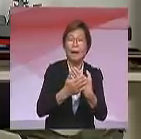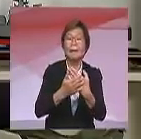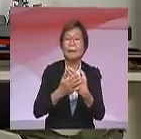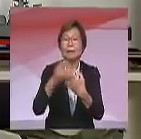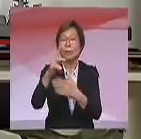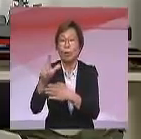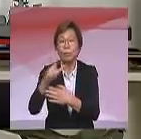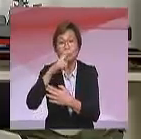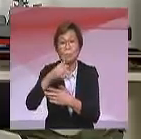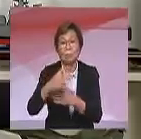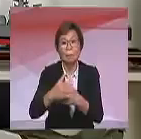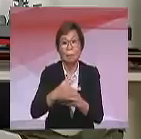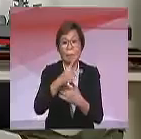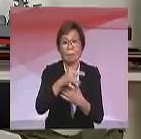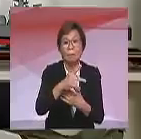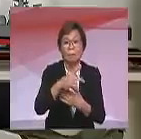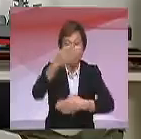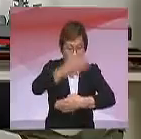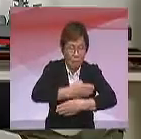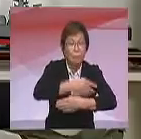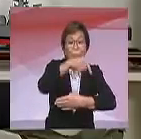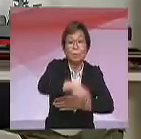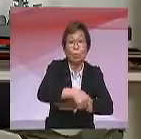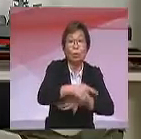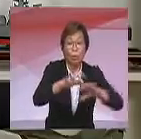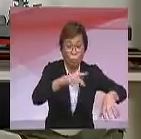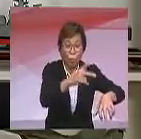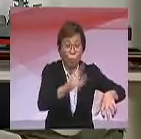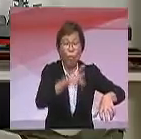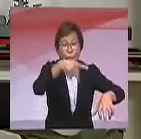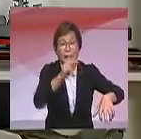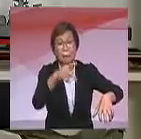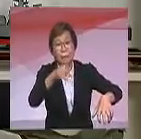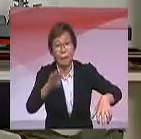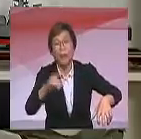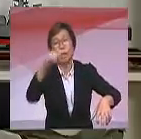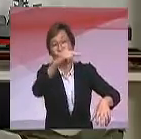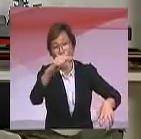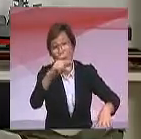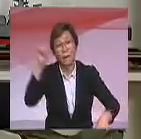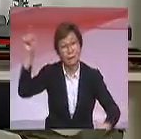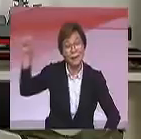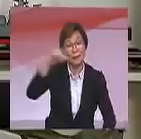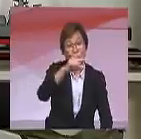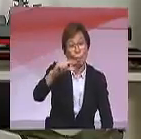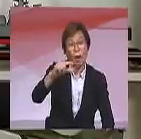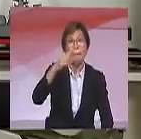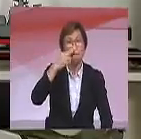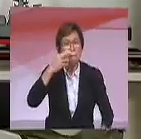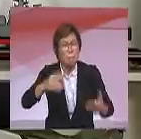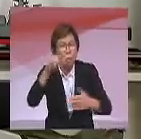Sebab Kuala Lumpur telah diisytiharkan sebagai PKPB. Banyak tempat di Selangor, di Gombak. Gombak mungkin jadi kawasan